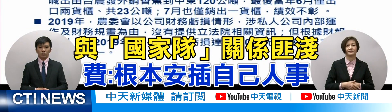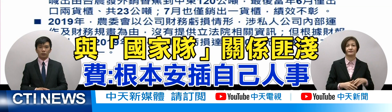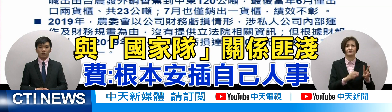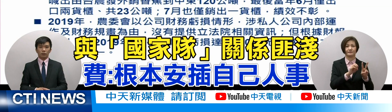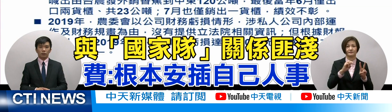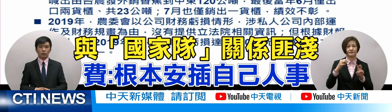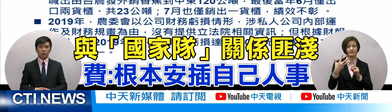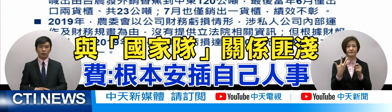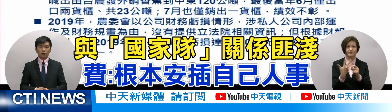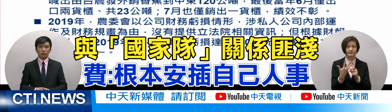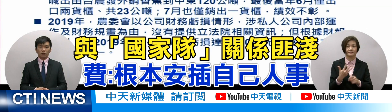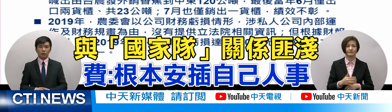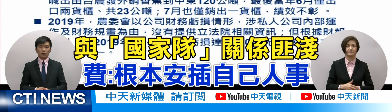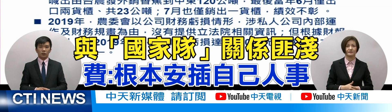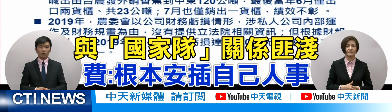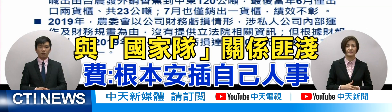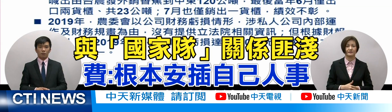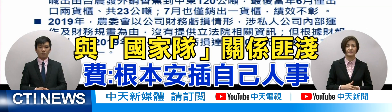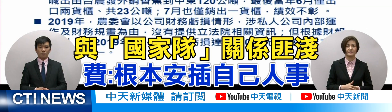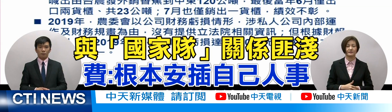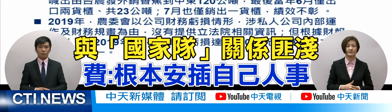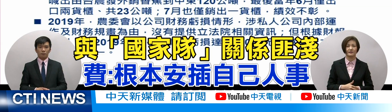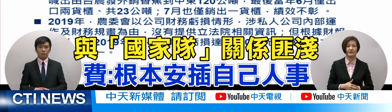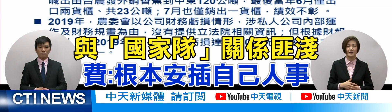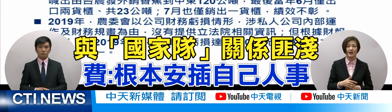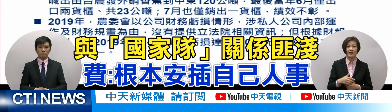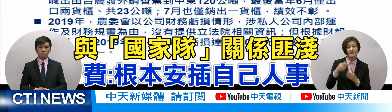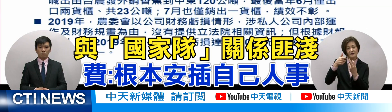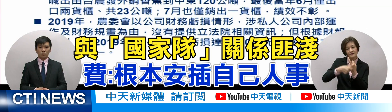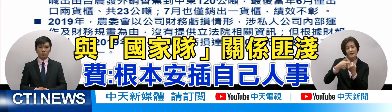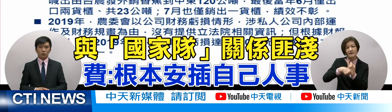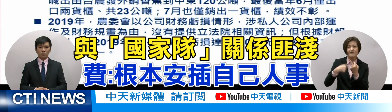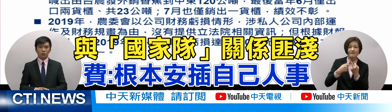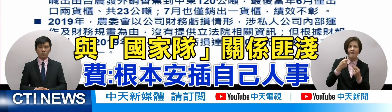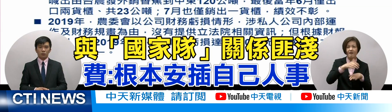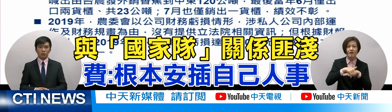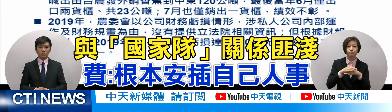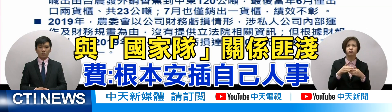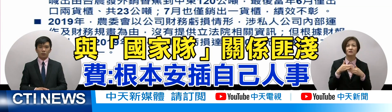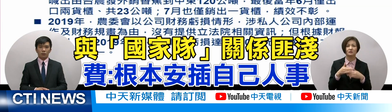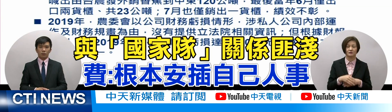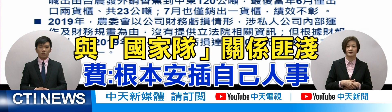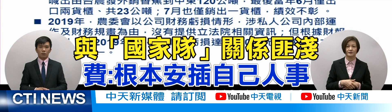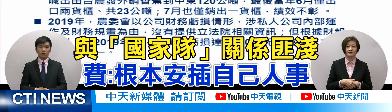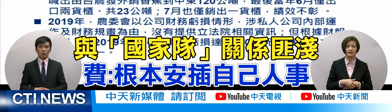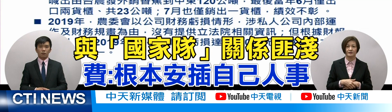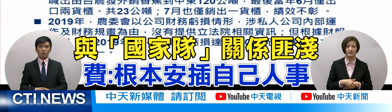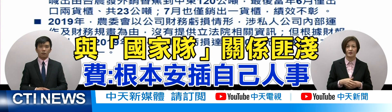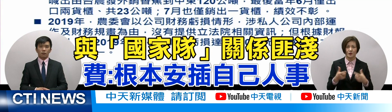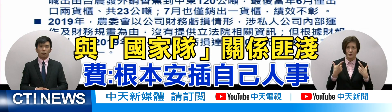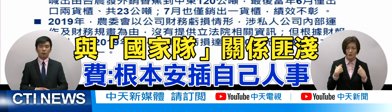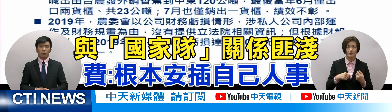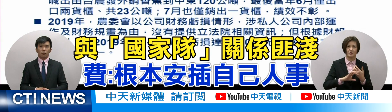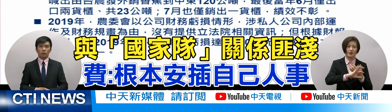2018年要救香蕉，结果呢说你们要外销到